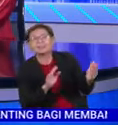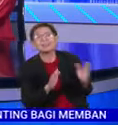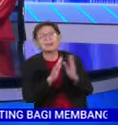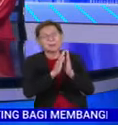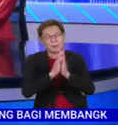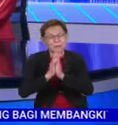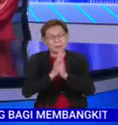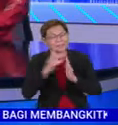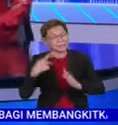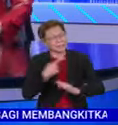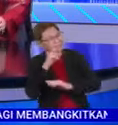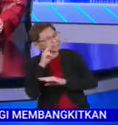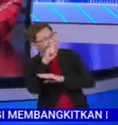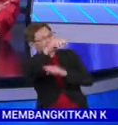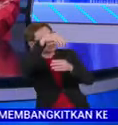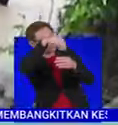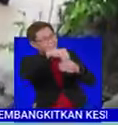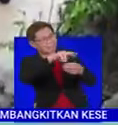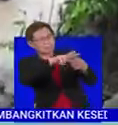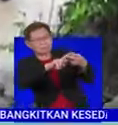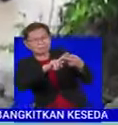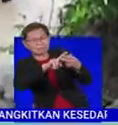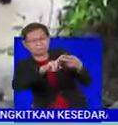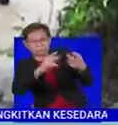saksikan dalam hashtag.